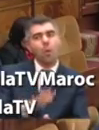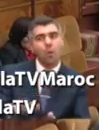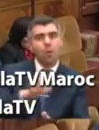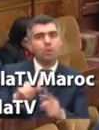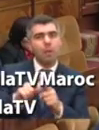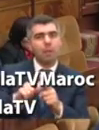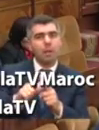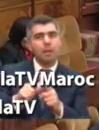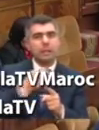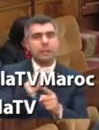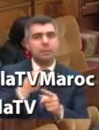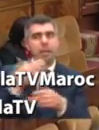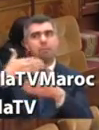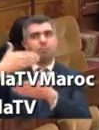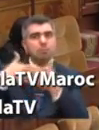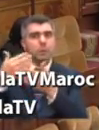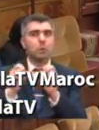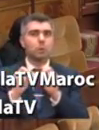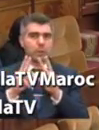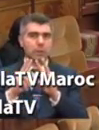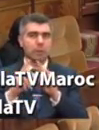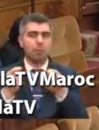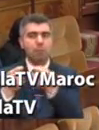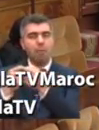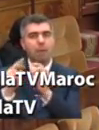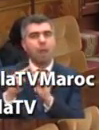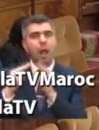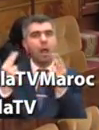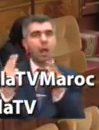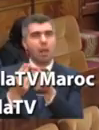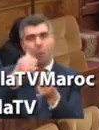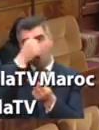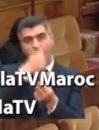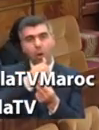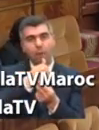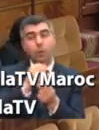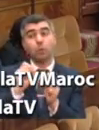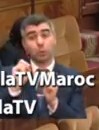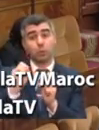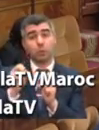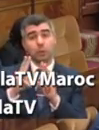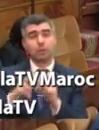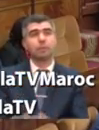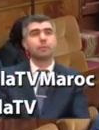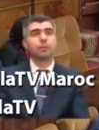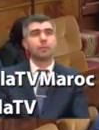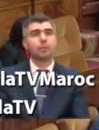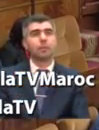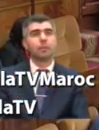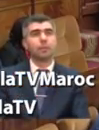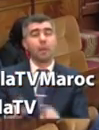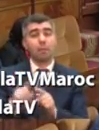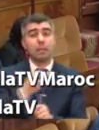مستشفيات جديده وجيده بالمعايير الدوليه، يمكن لكم يمكن كشتوهم ديال خنيفره لؤلؤه سيد الوزير، ولكن هذه